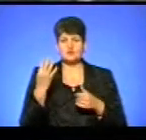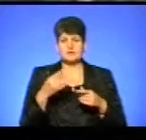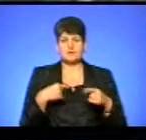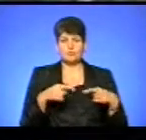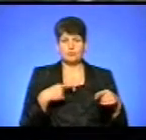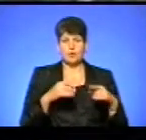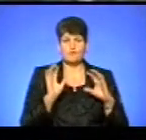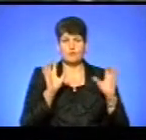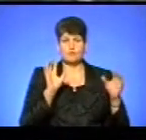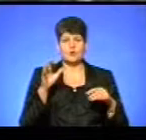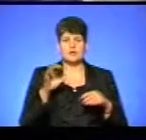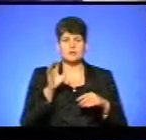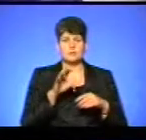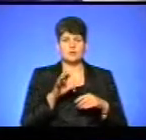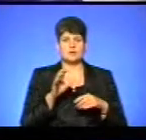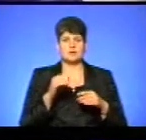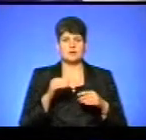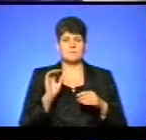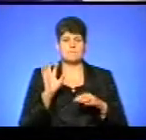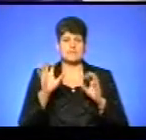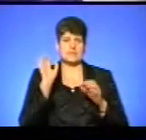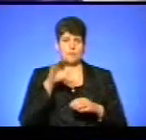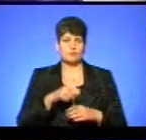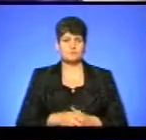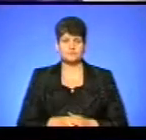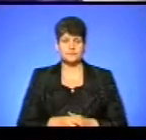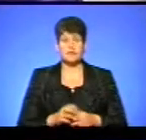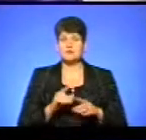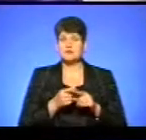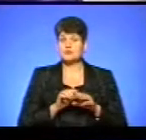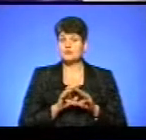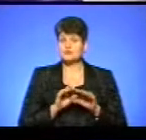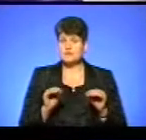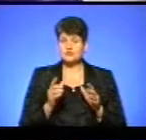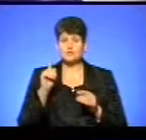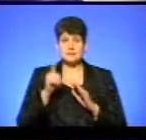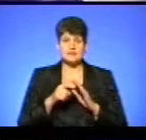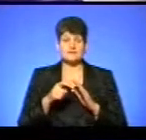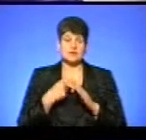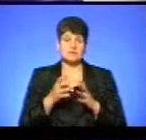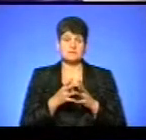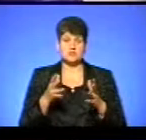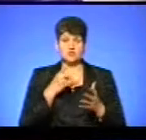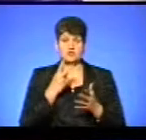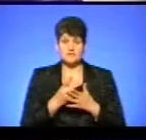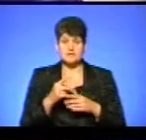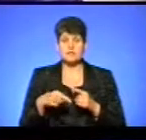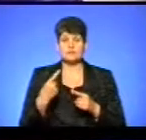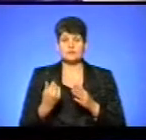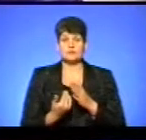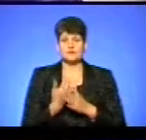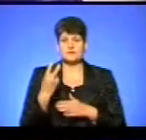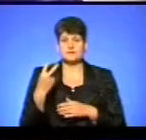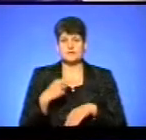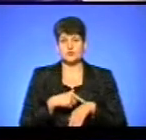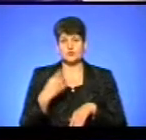футбол, волейбол, гандбол і баскетбол. На цьому у мене все. Щоб знати більше, дивіться наш наступний випуск новин о